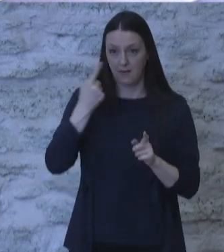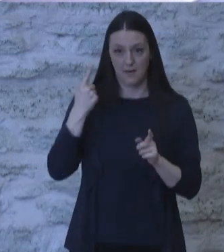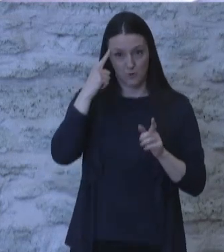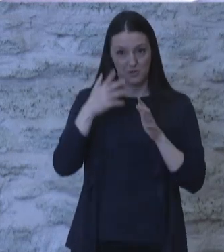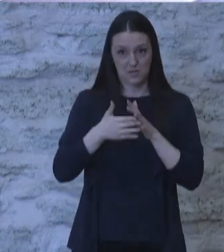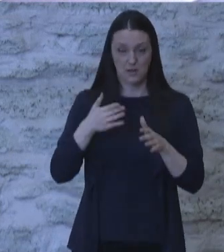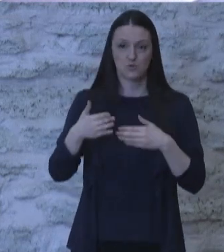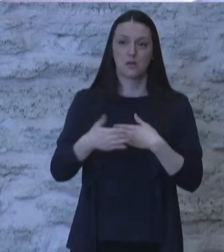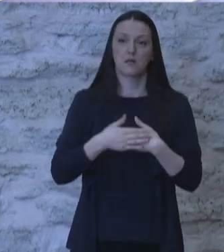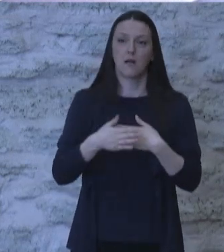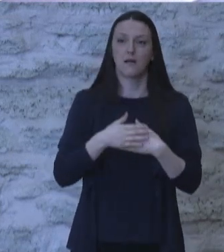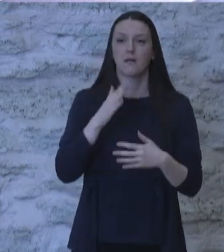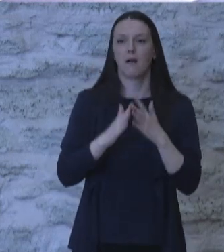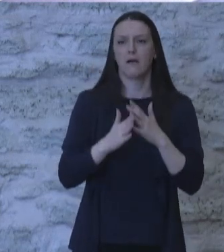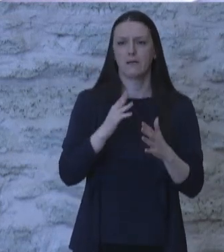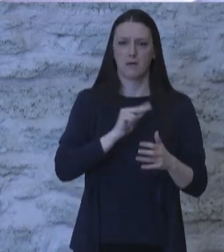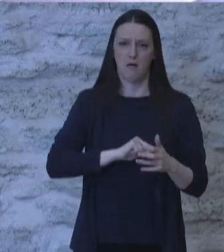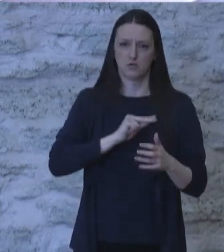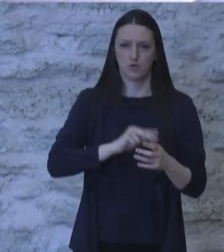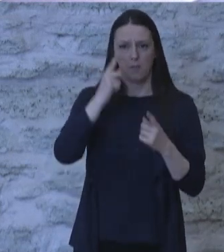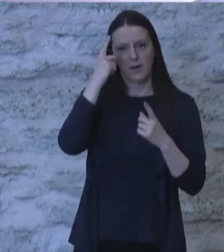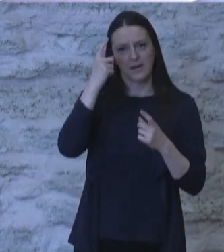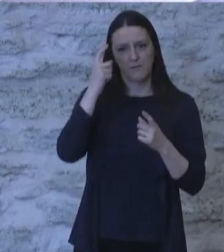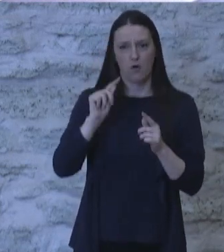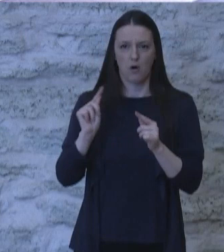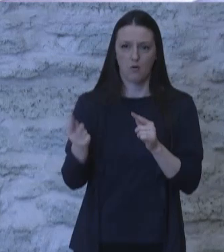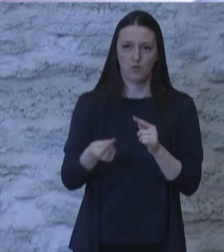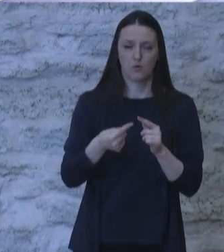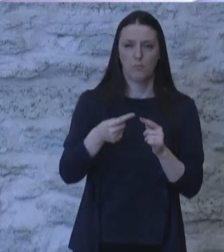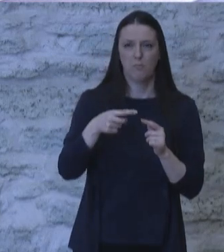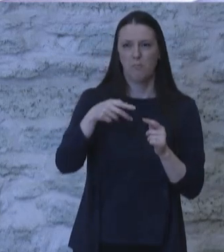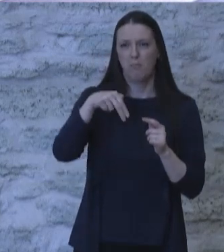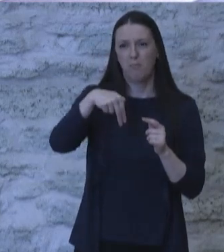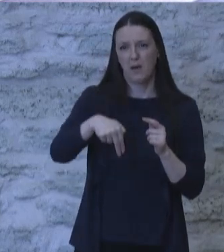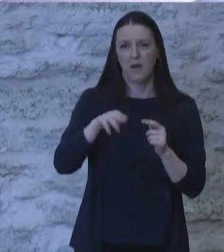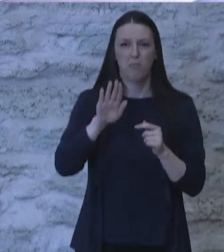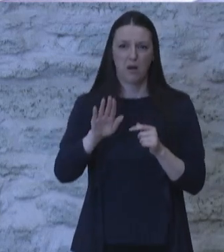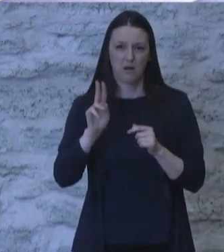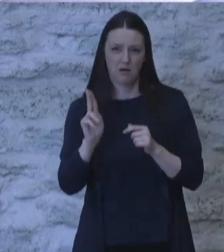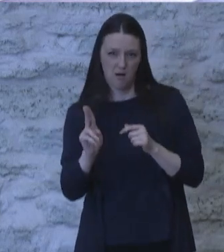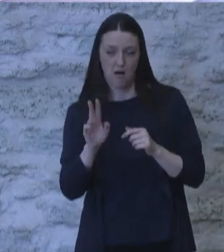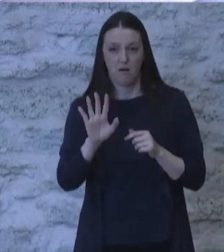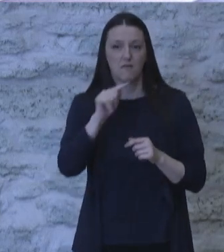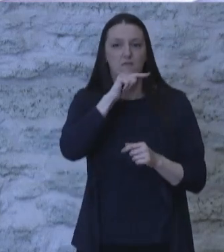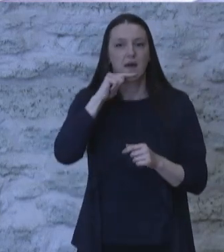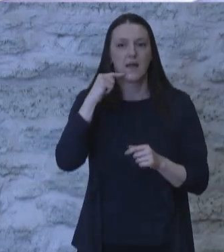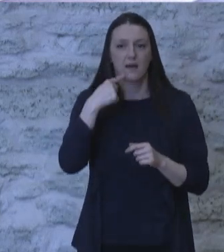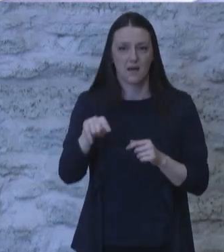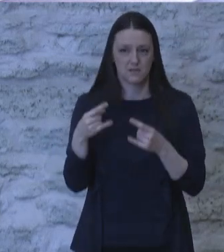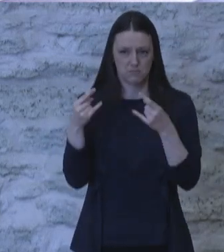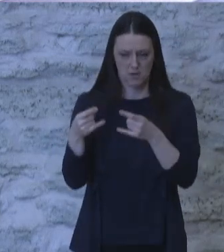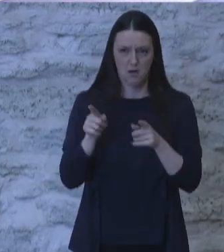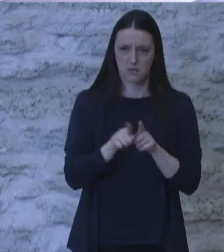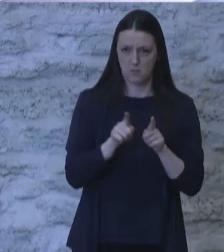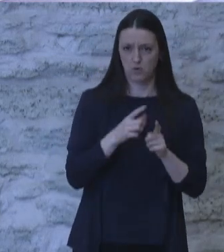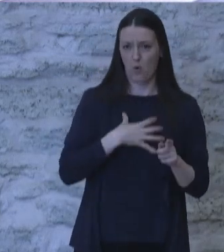kasutab info levitamiseks taaskord ka BBK-ad. Oludes, kus rahvusring jällingu venekelse kanali ETV Plus uudiste saate